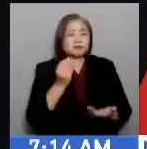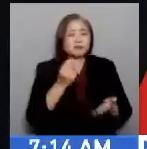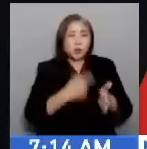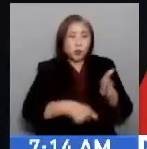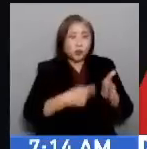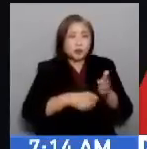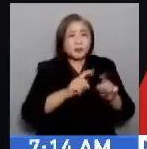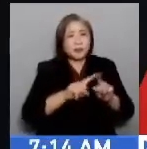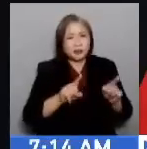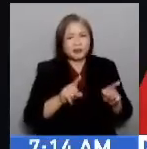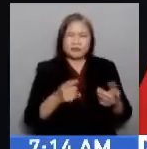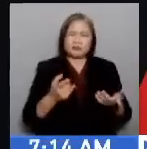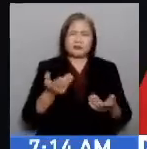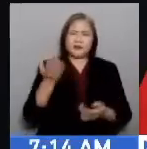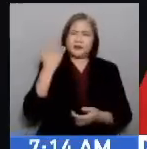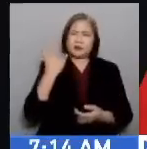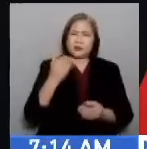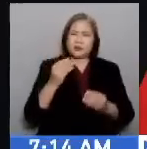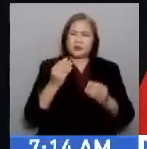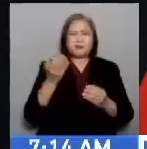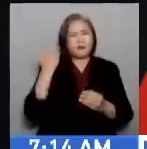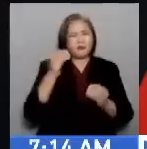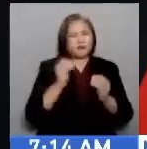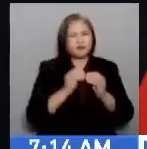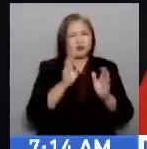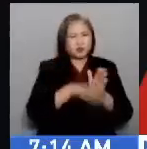dati, parang mas mura kasi dati. Siguro mga